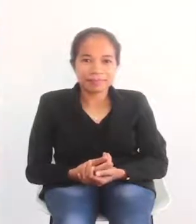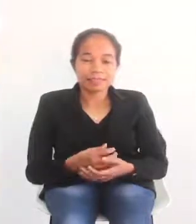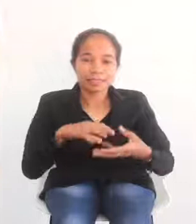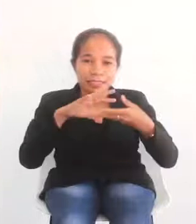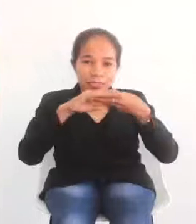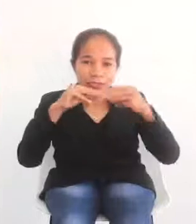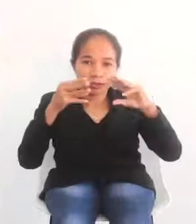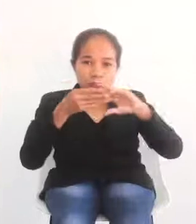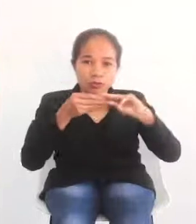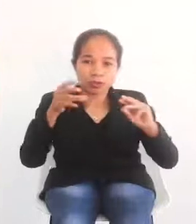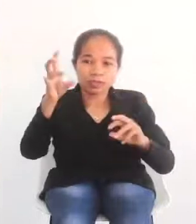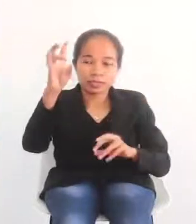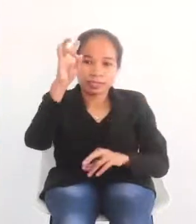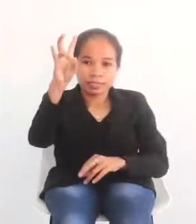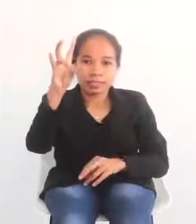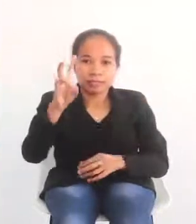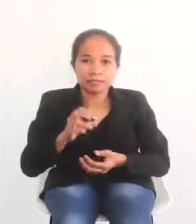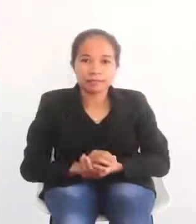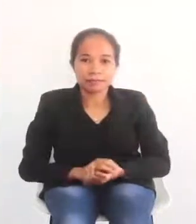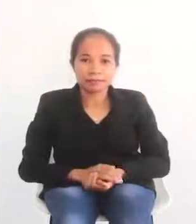Parte da hitu.